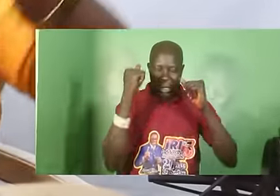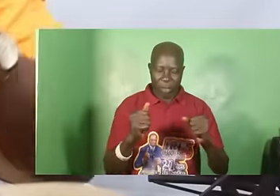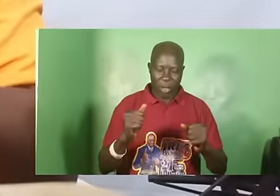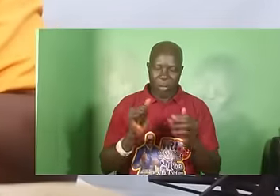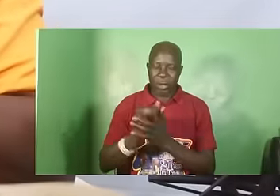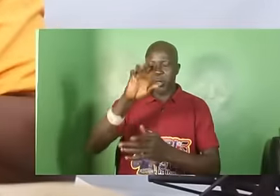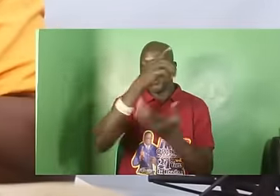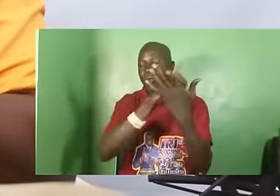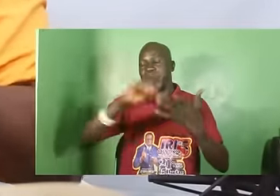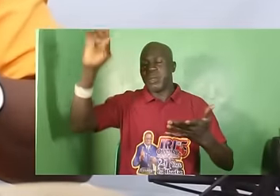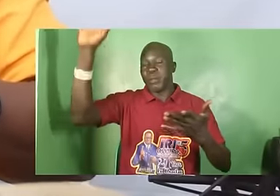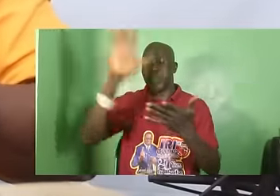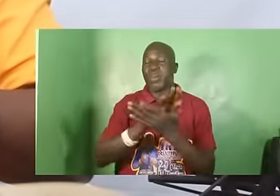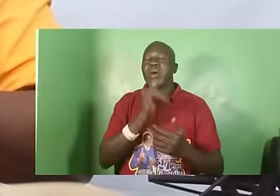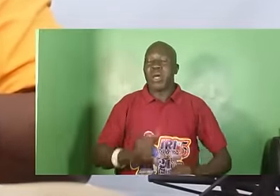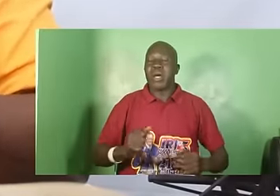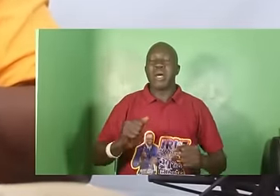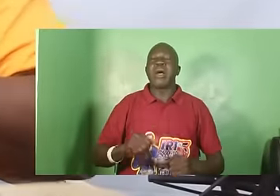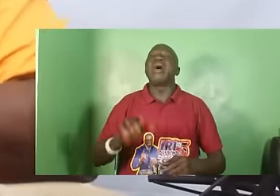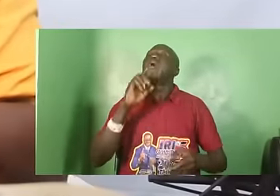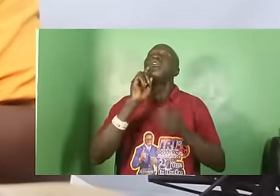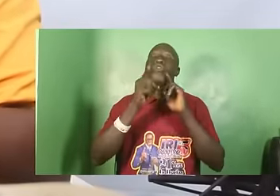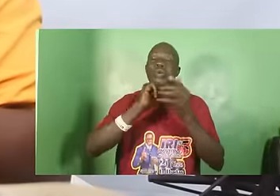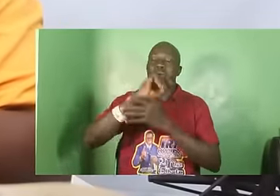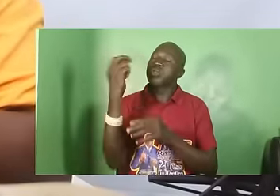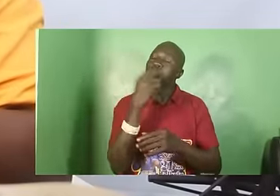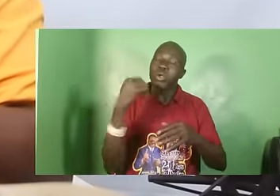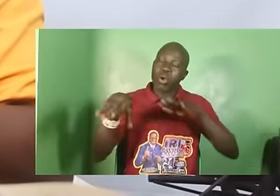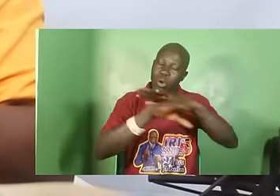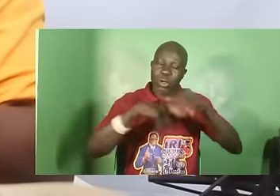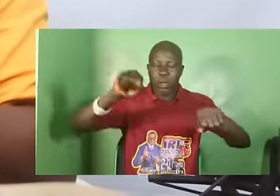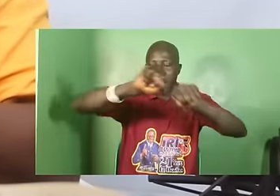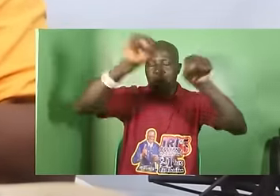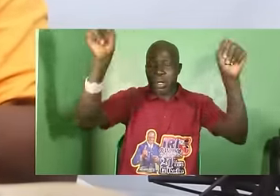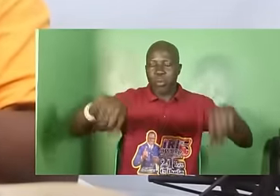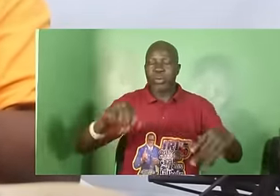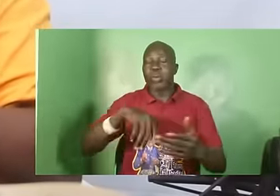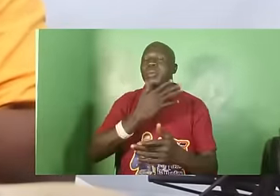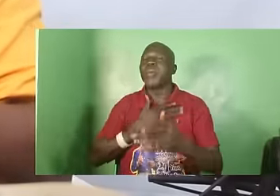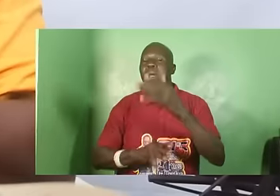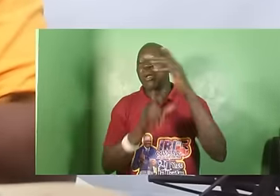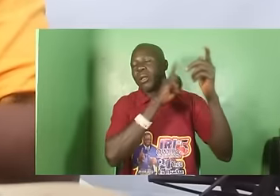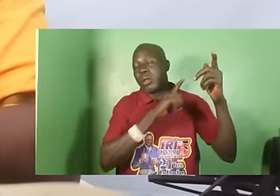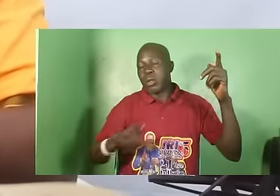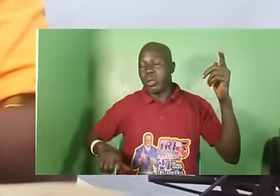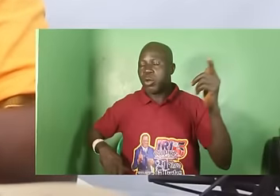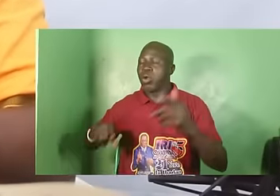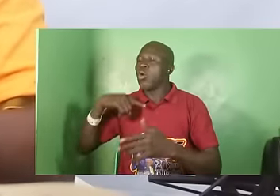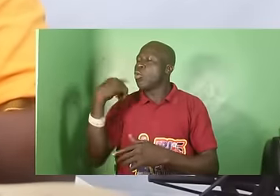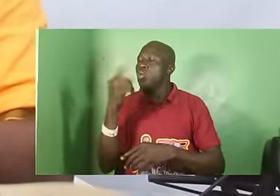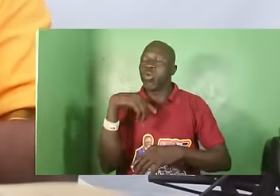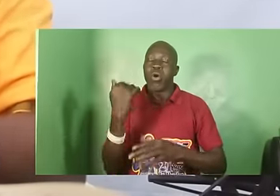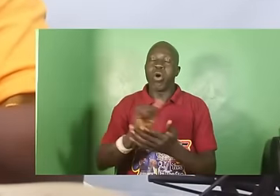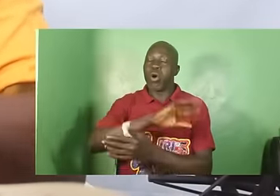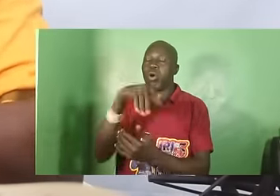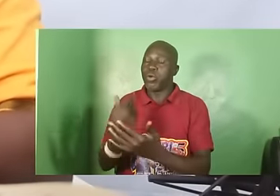wá. The divine power. Mo sọ̀rọ̀ lọ́wọ́ àpótí májẹ̀mú rẹ. I speak under the ark of your covenant. Olúwa mi. My Lord. Gbogbo àwọn ọmọ ológo